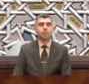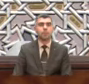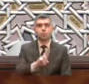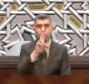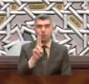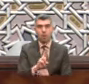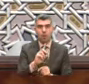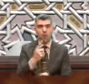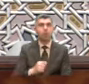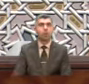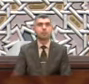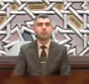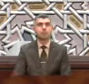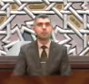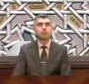السؤال الأول